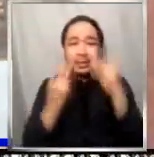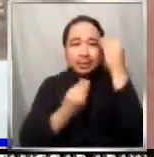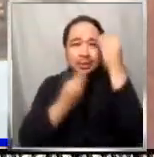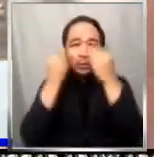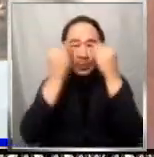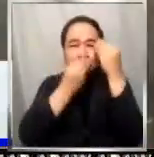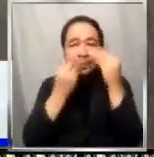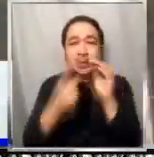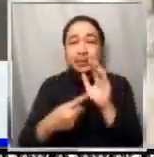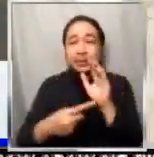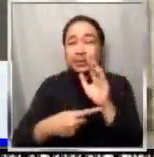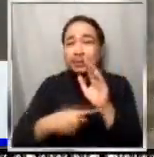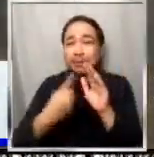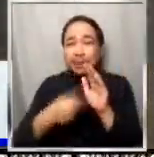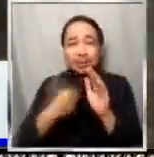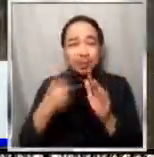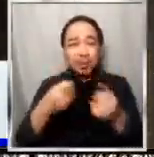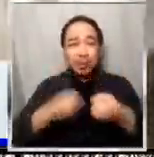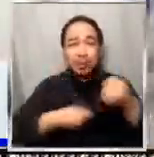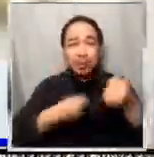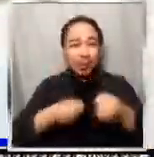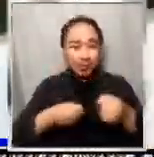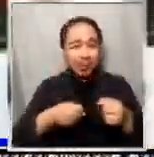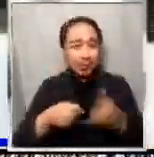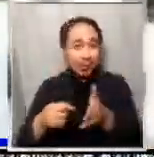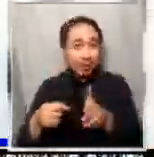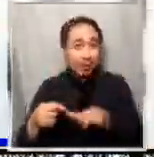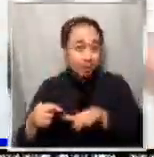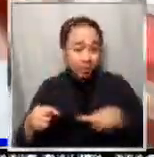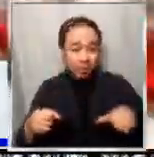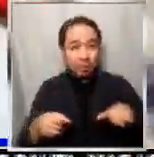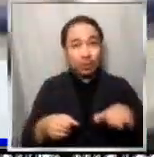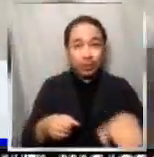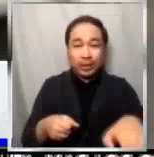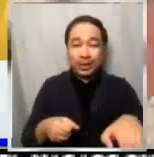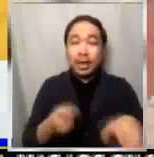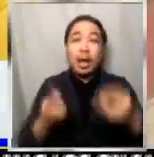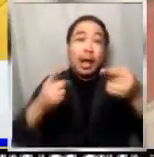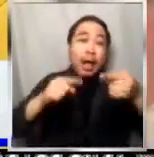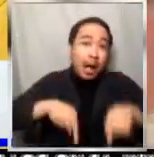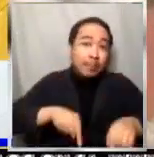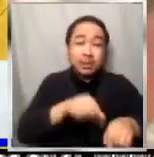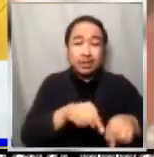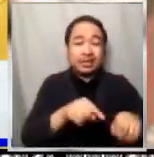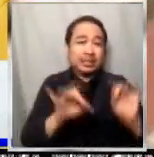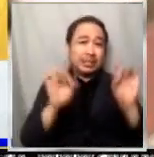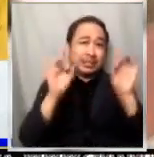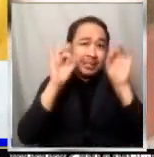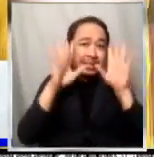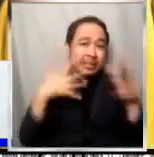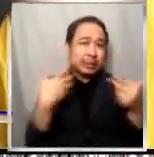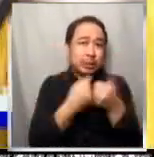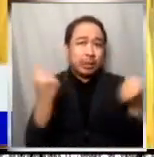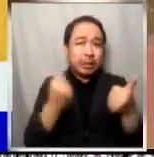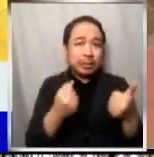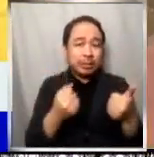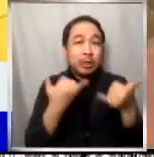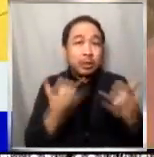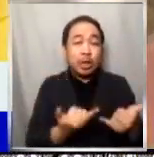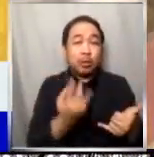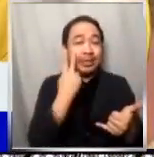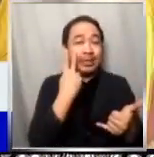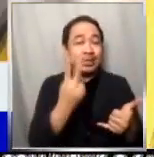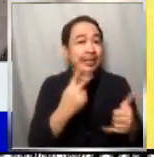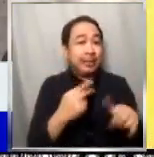sasakyan sa bike lane. Ang resulta, iskrasya. Nang tinitingnan ng taxi yung parating, yung bike